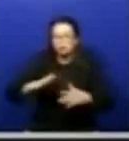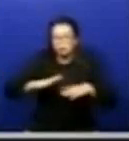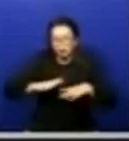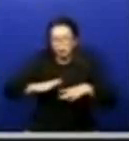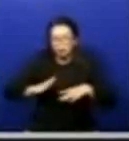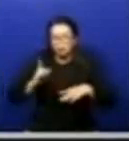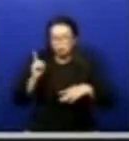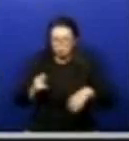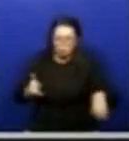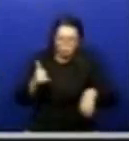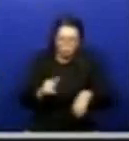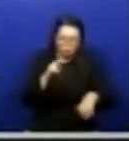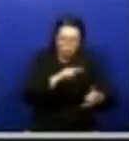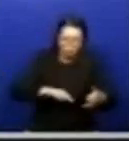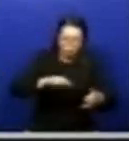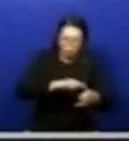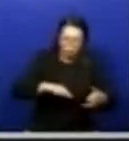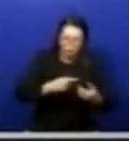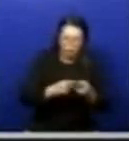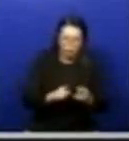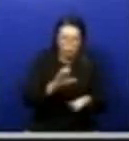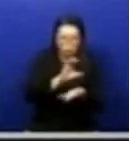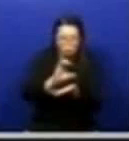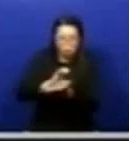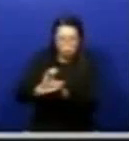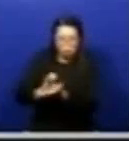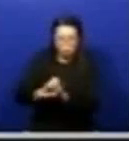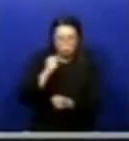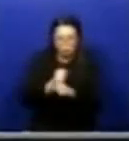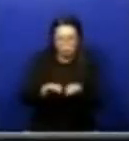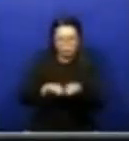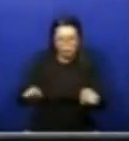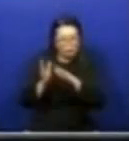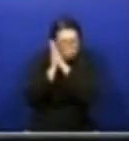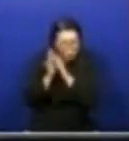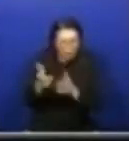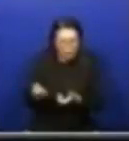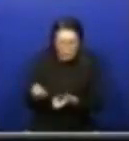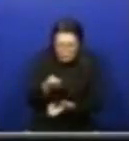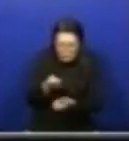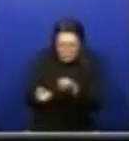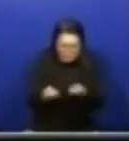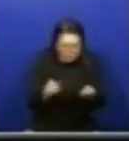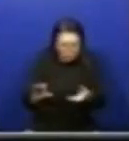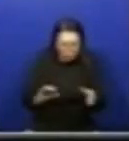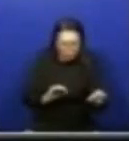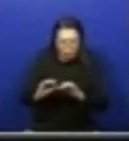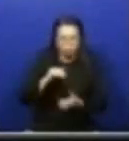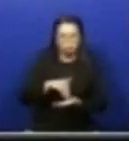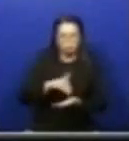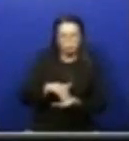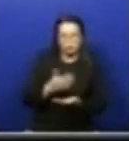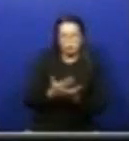ดแต่ปรากฏเราไปเอามาหมดนี่ผมอยากให้ไปเยอะๆครับไอ้